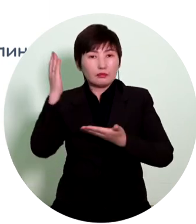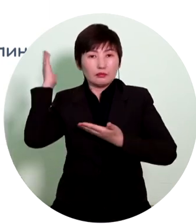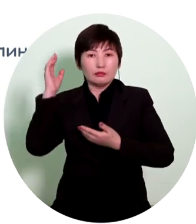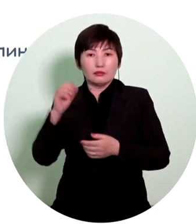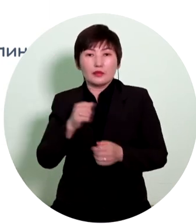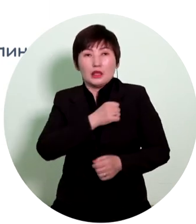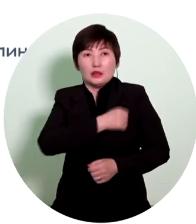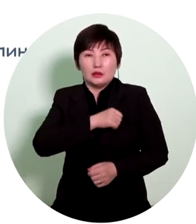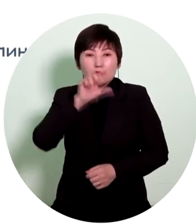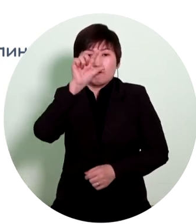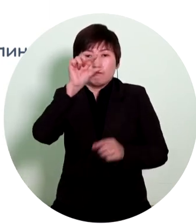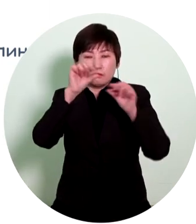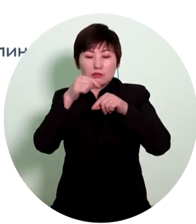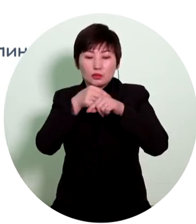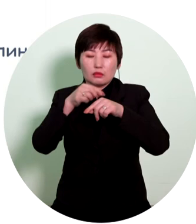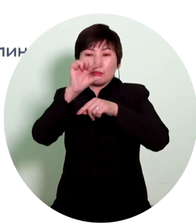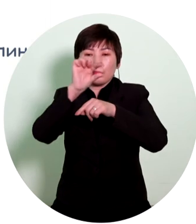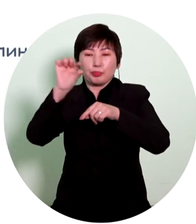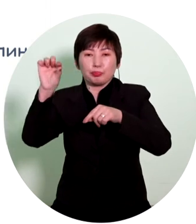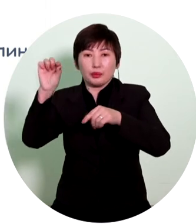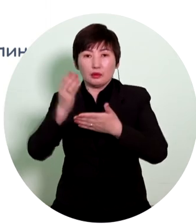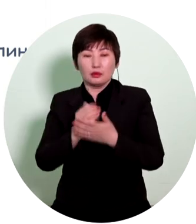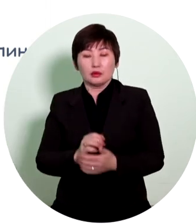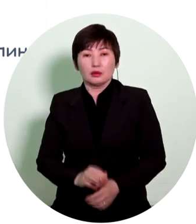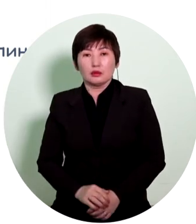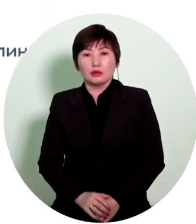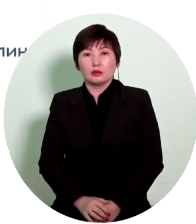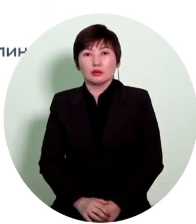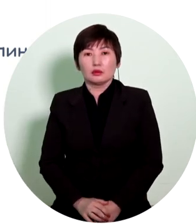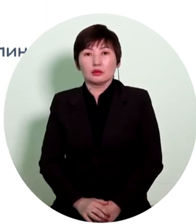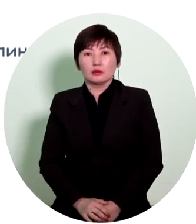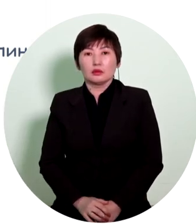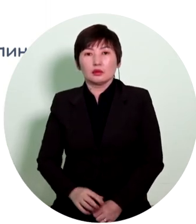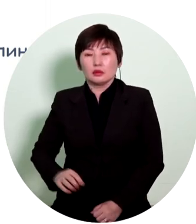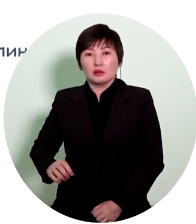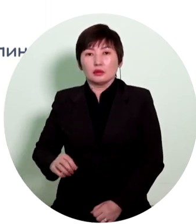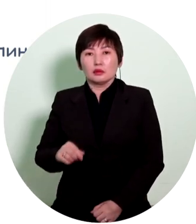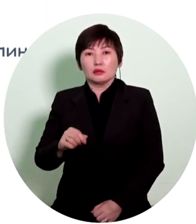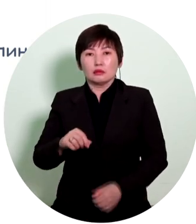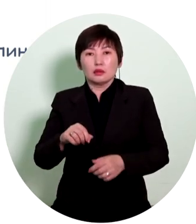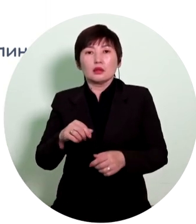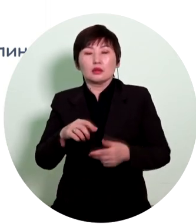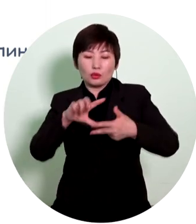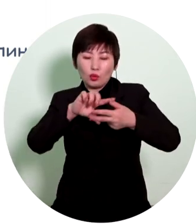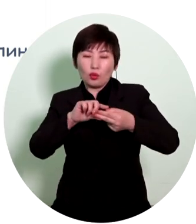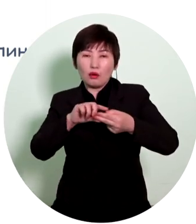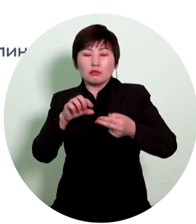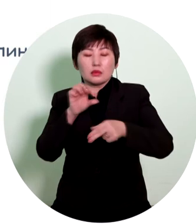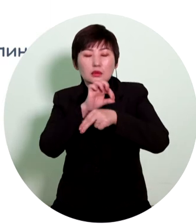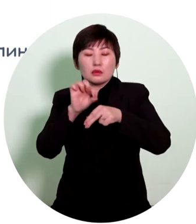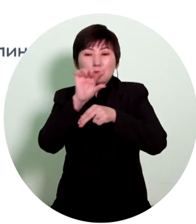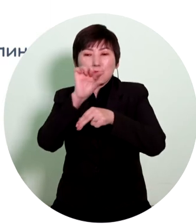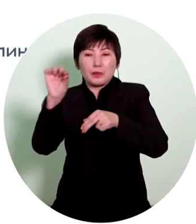суд сайхна агссан байдалтай байх нэ. Тэгэхээр эдгээр дааврын нөлөөгөөр суд сайхна агшдаг байх нь. За